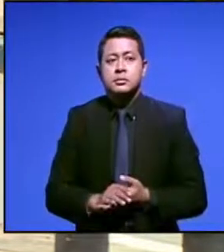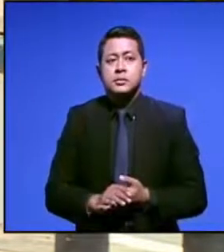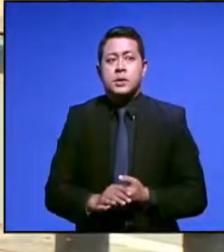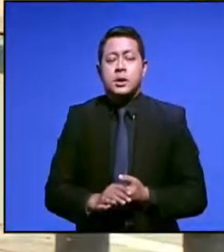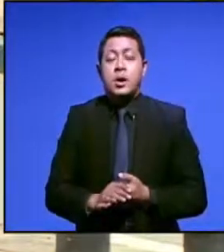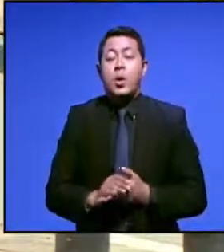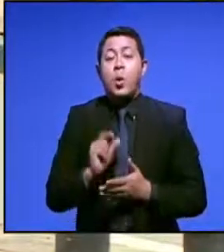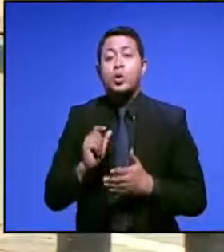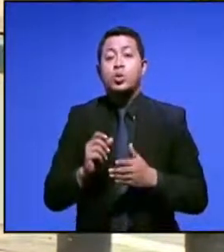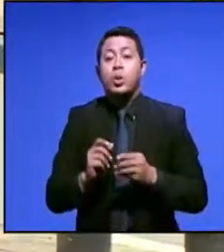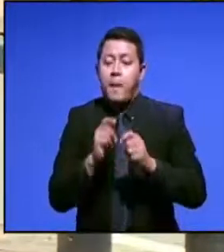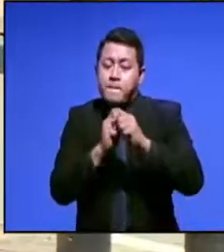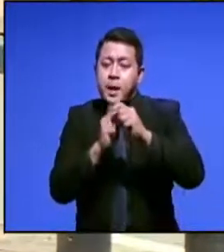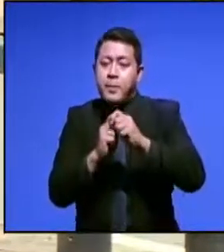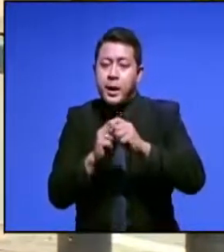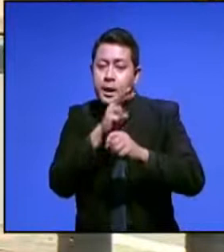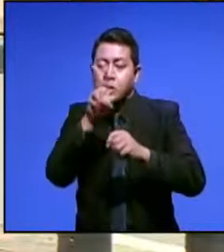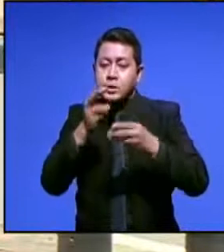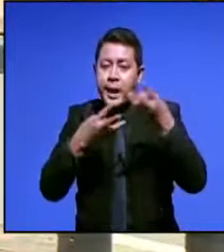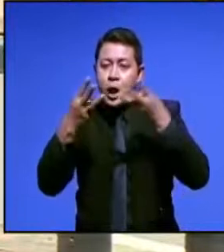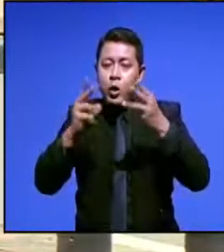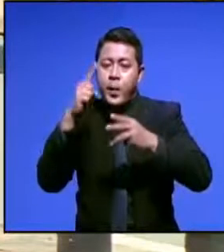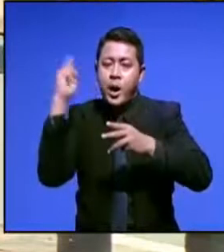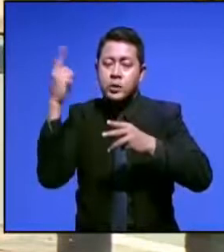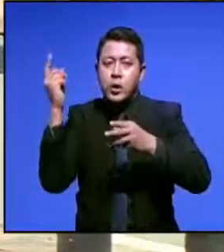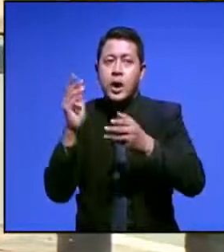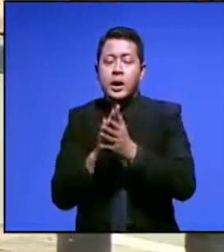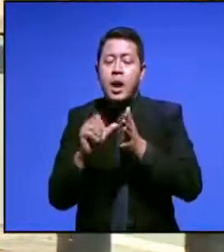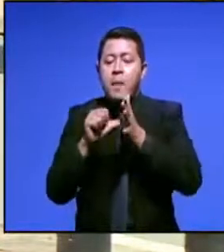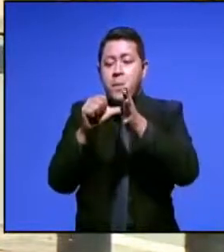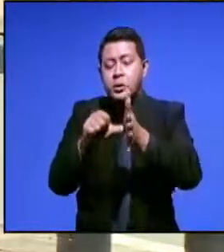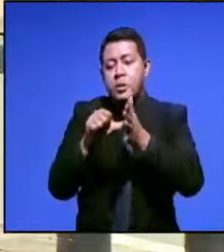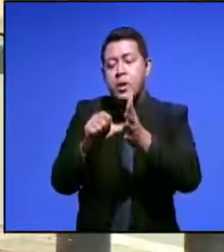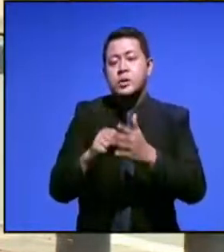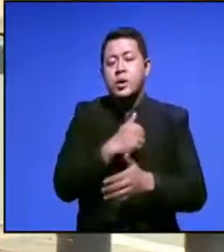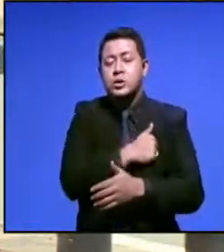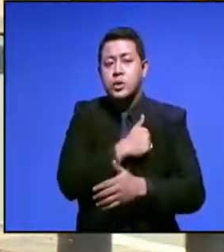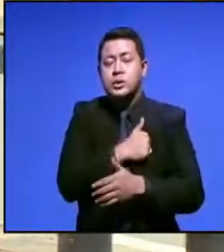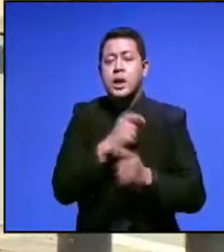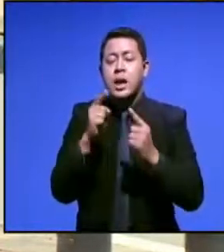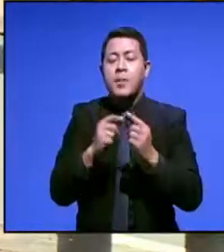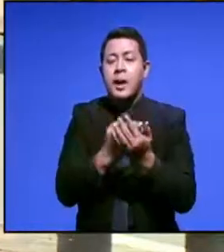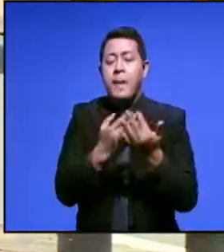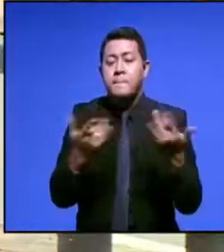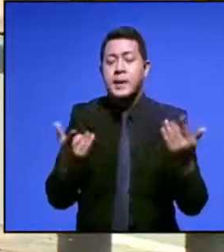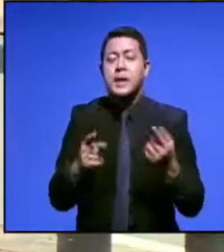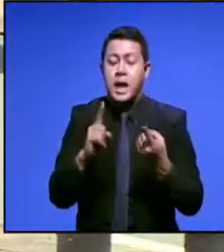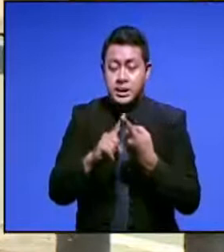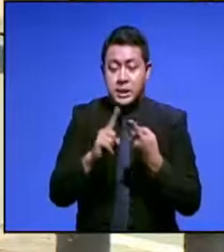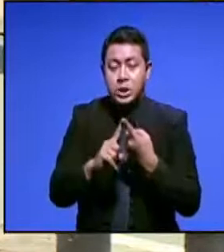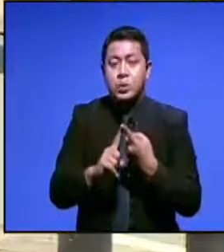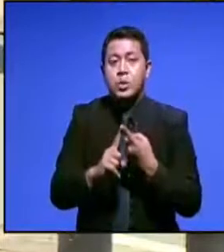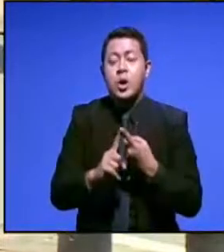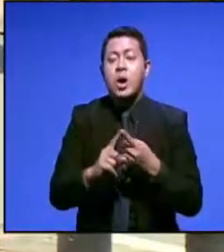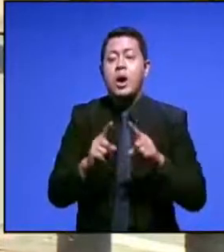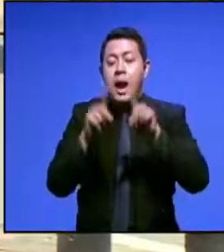Sebagai langkah memulihkan ekonomi nasional dan juga melengkapi bantuan-bantuan sosial yang telah diberikan kepada masyarakat, antara lain adalah